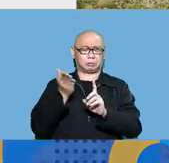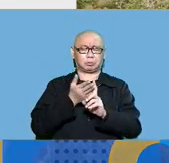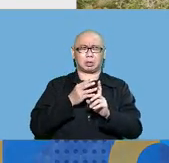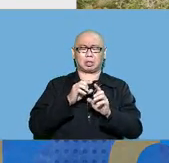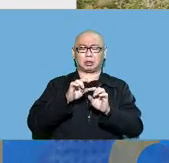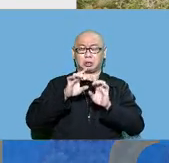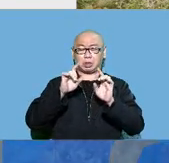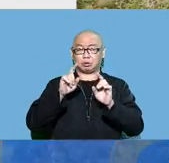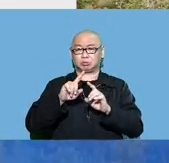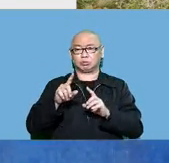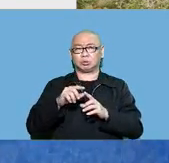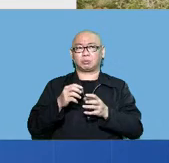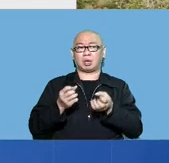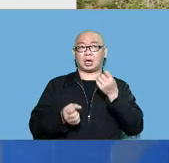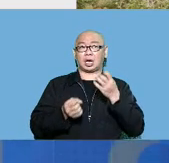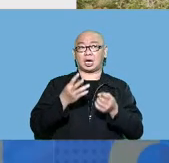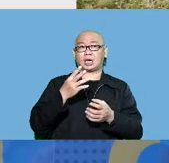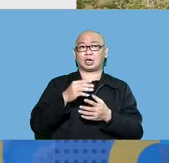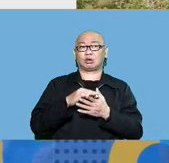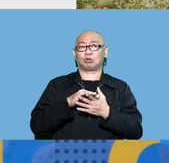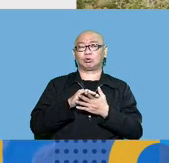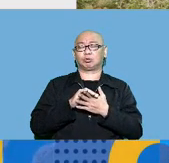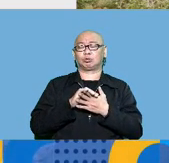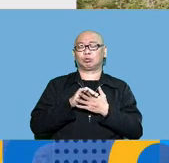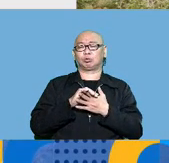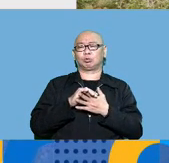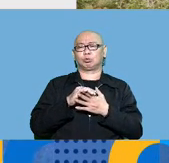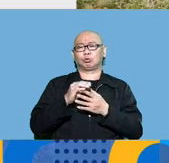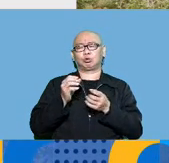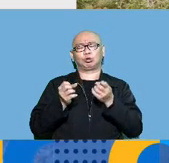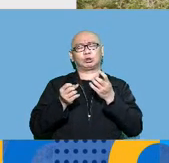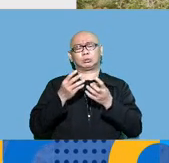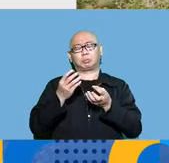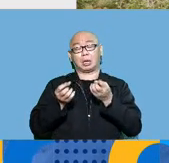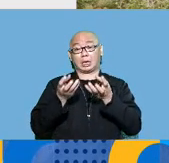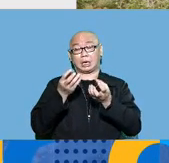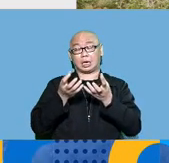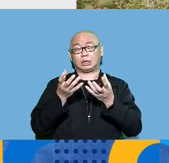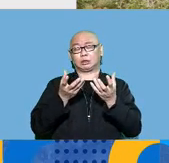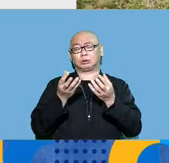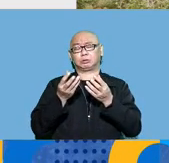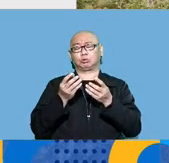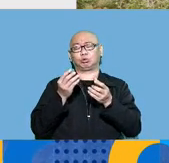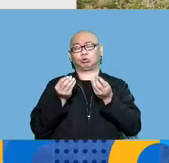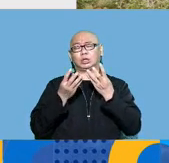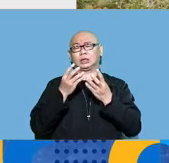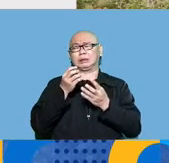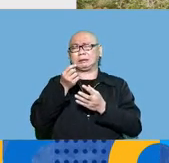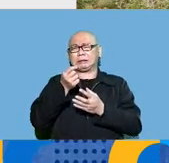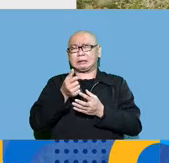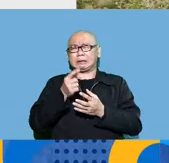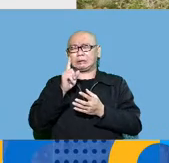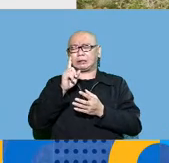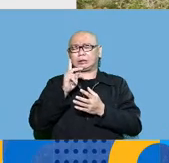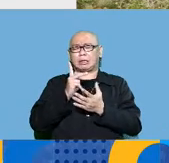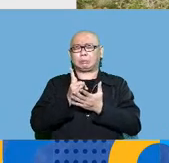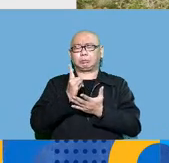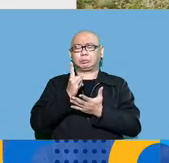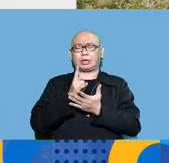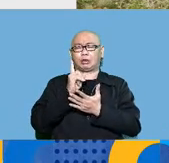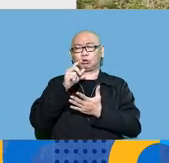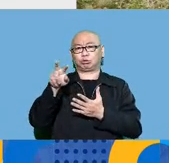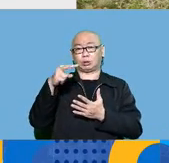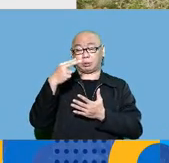meskipun persentase kebakaran hutan di Gunung Ungaran masih kecil, tetapi patut kita waspadai. Dan ada alih fungsi